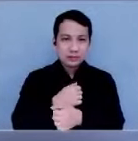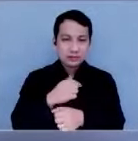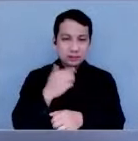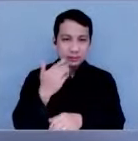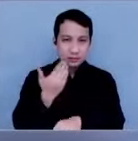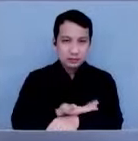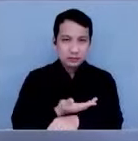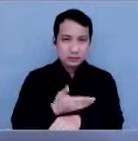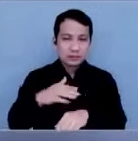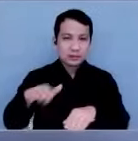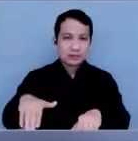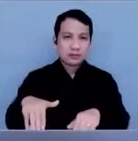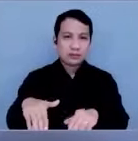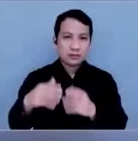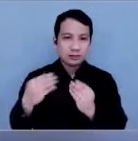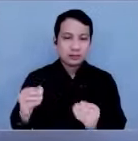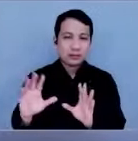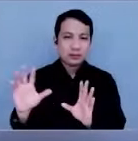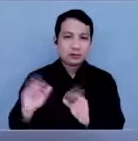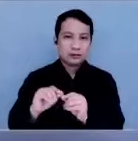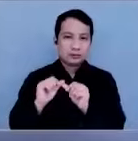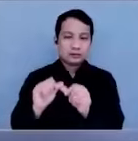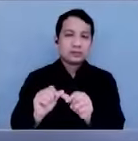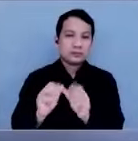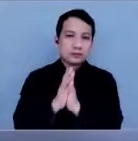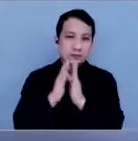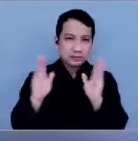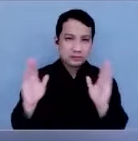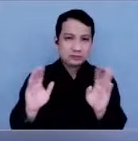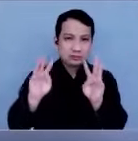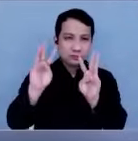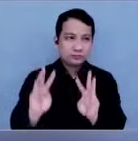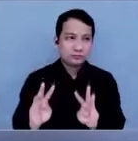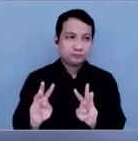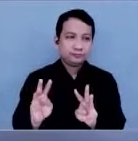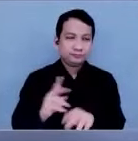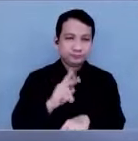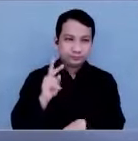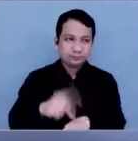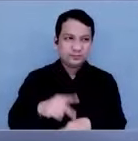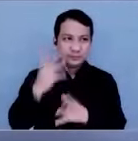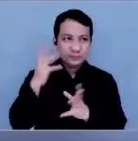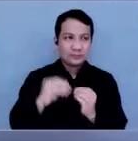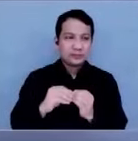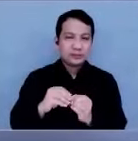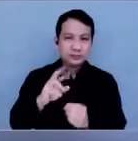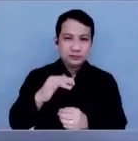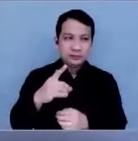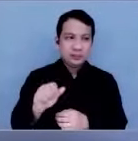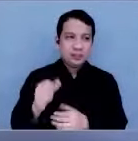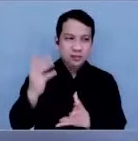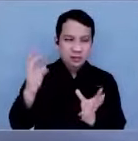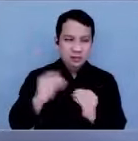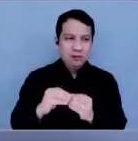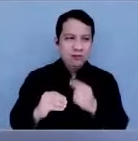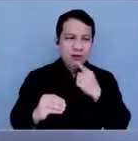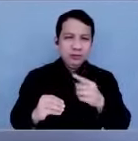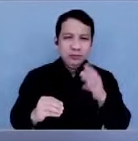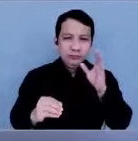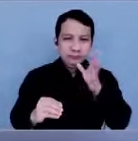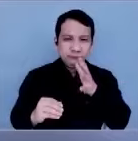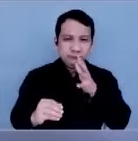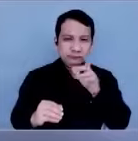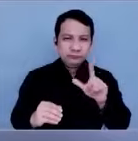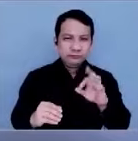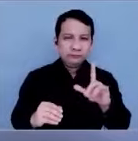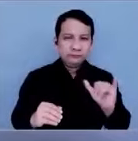ang pagkawala ng isa sa pinakamalaking haligi ng Philippine entertainment, ang Regal matriarch na si Mother Lily. Yan